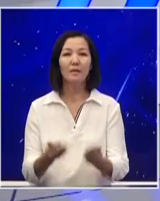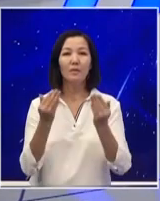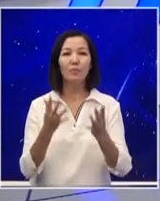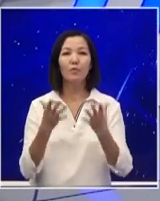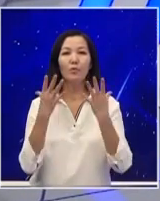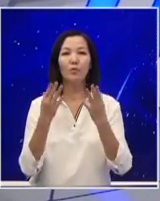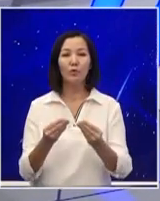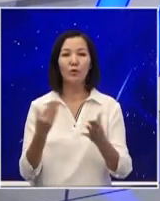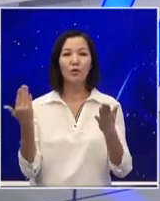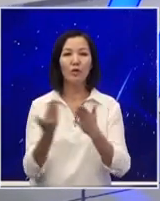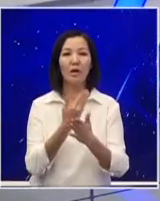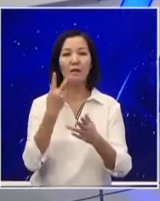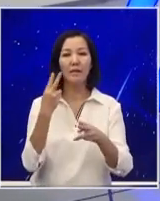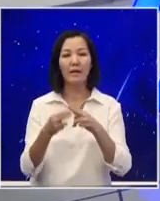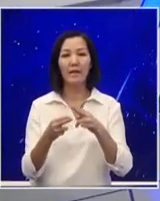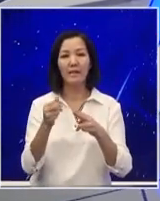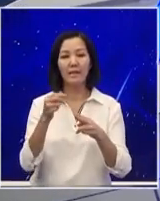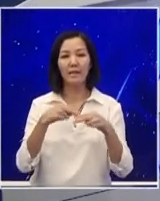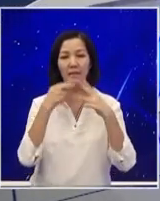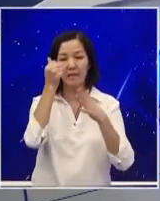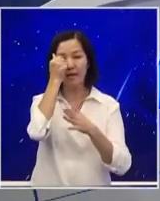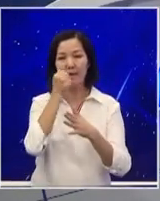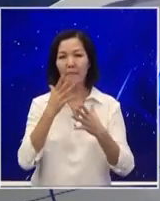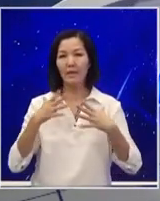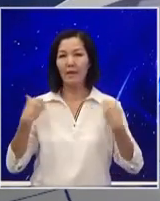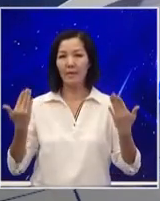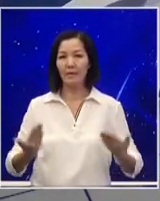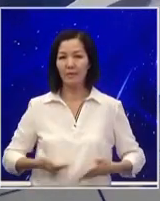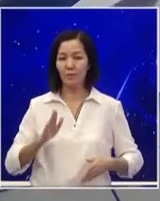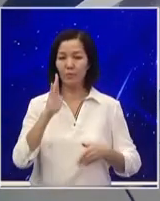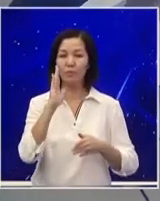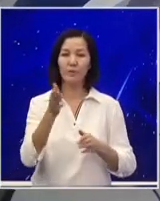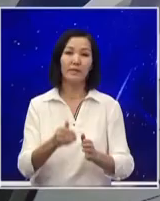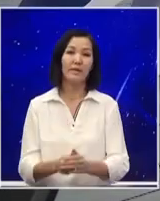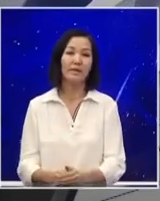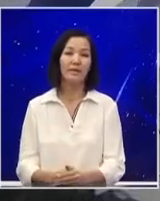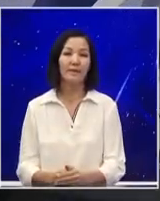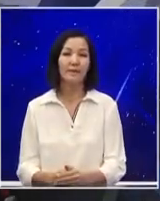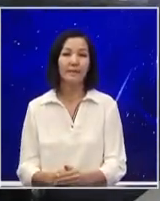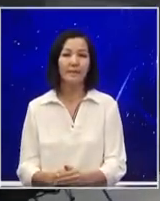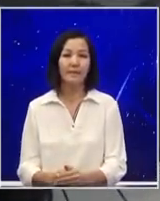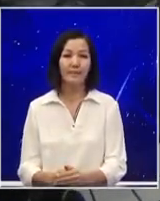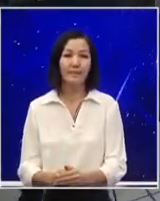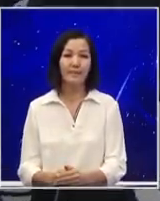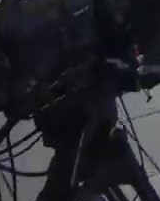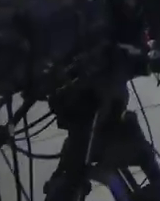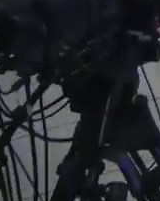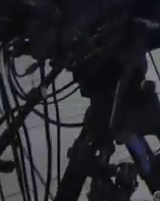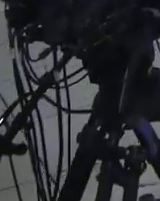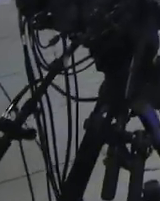Қадірменді көрермен, зер салып тыңдағандарыңызға рахмет. Бүгінгі айтар ақпараттар легі осындай болды. Келер күні амандықта қауышқанша.